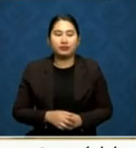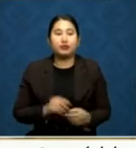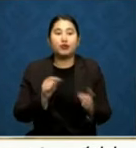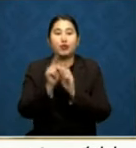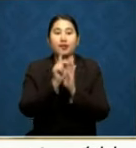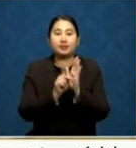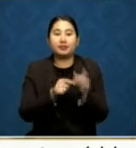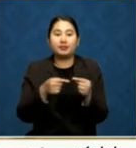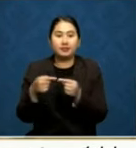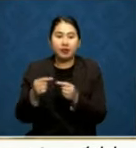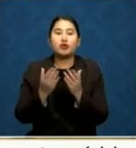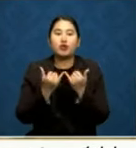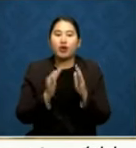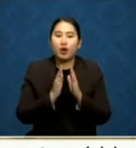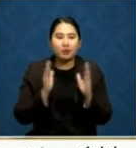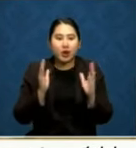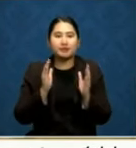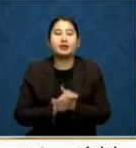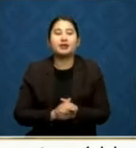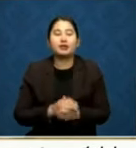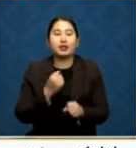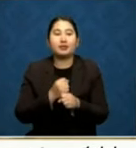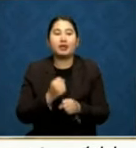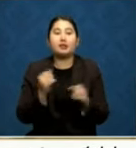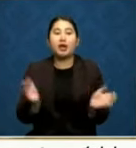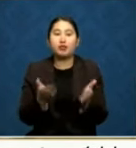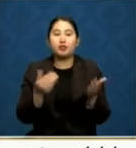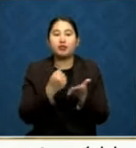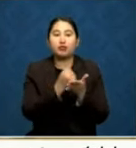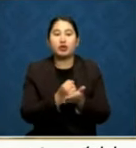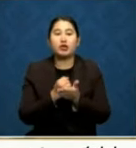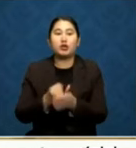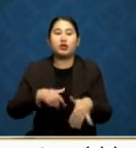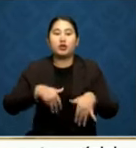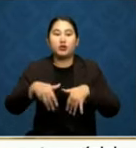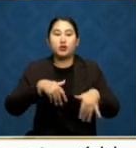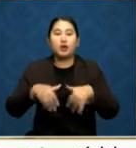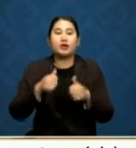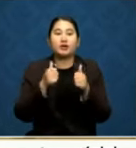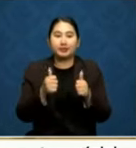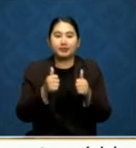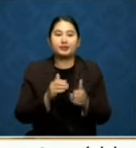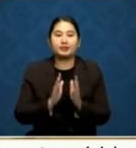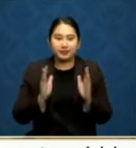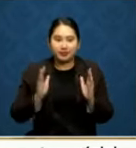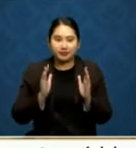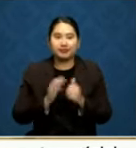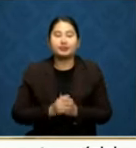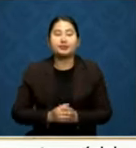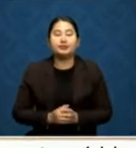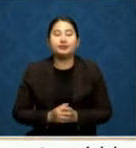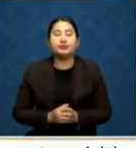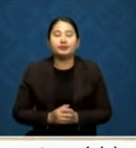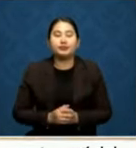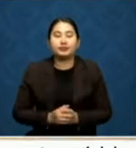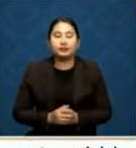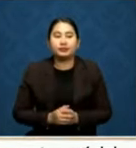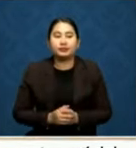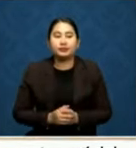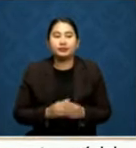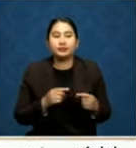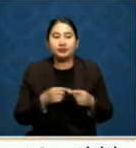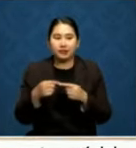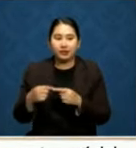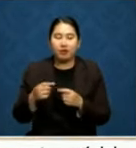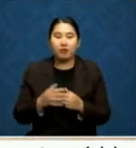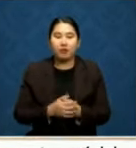ไปนะครับ ก็ขบคุณมากครัสำหรบการสัสนุ และการชวยเหือประชาชนของสภาองคกมพิวิโภ ขอบคุครับขอบคุณครับ เชิญท่